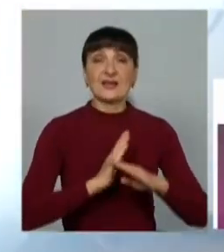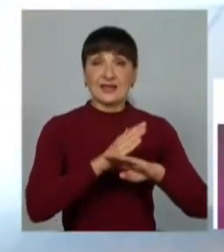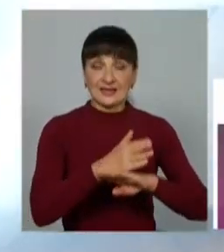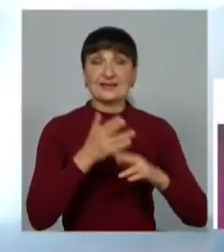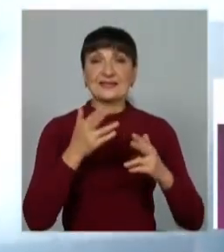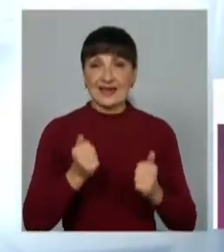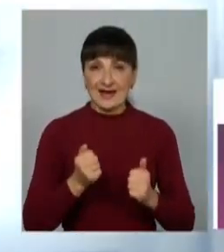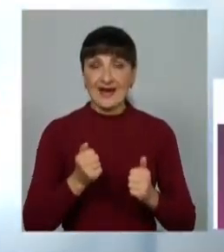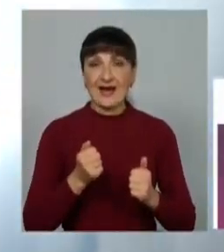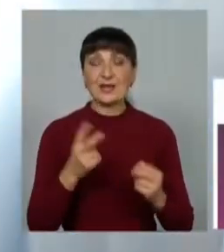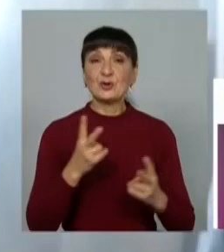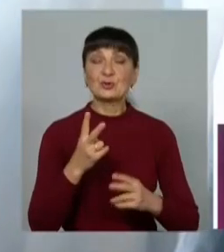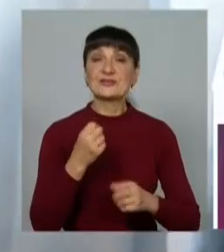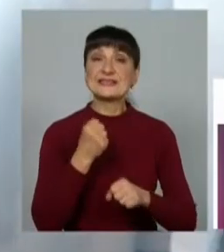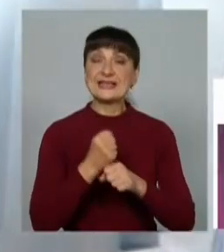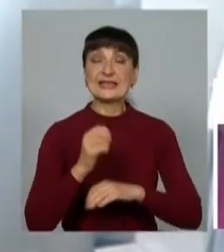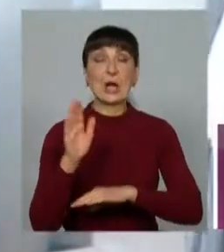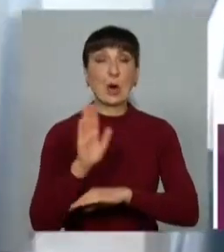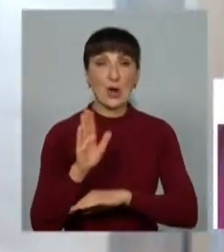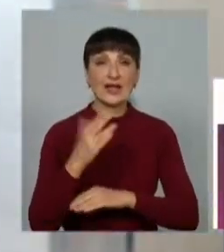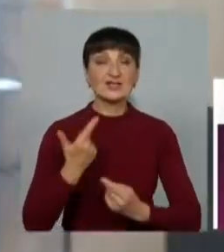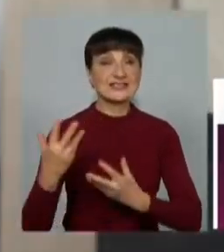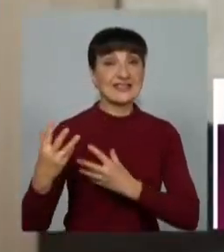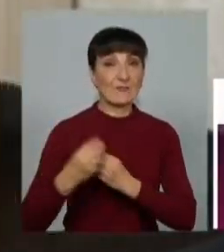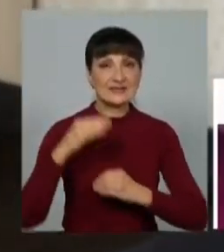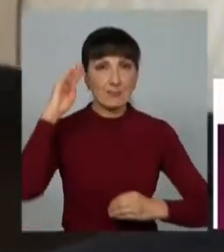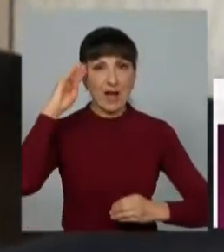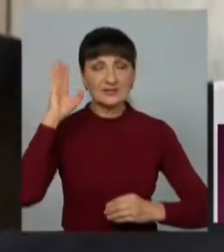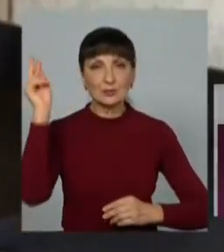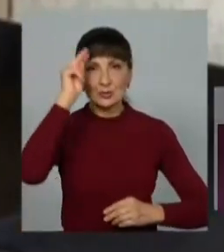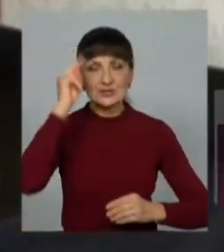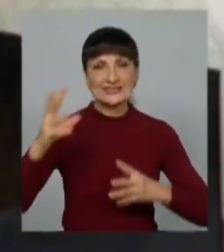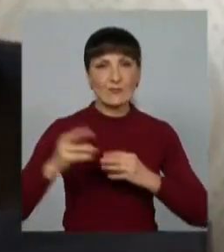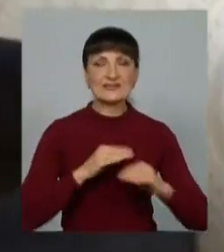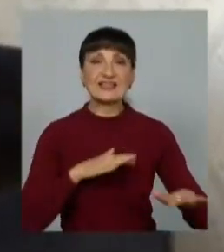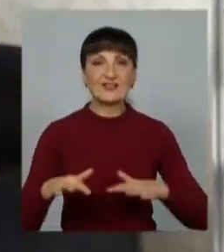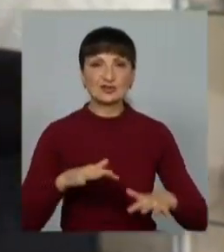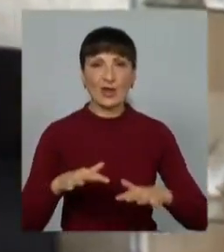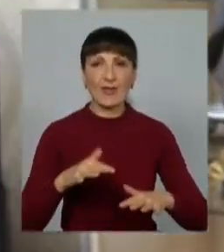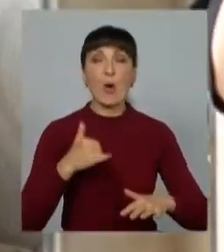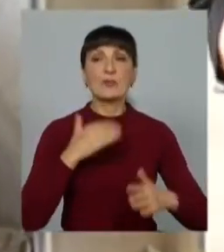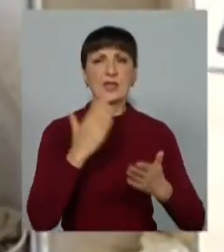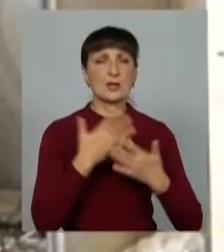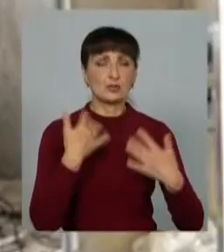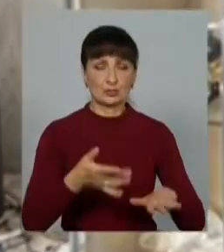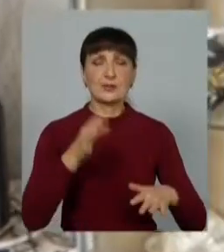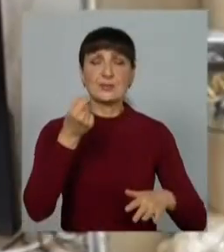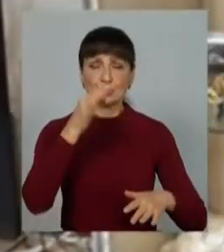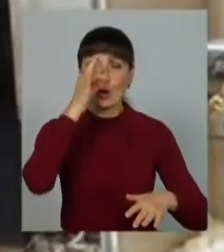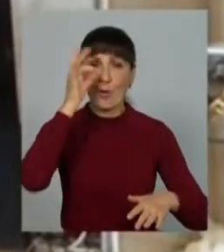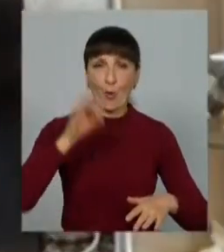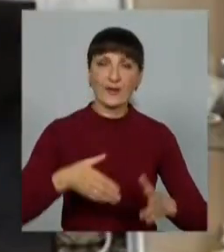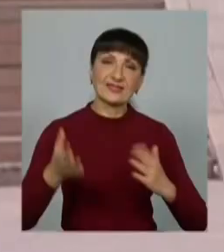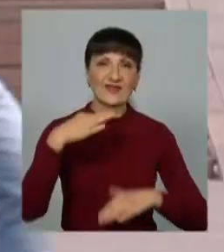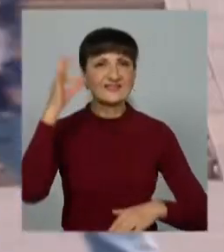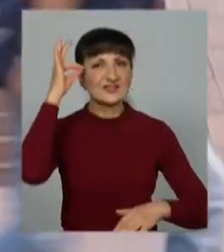мирового ТикТока и не снять ролик. Сейчас мы совместно с Yola House разучим совместные движения. Как вы знаете, у меня уже есть маленький опыт. Давайте вспомним, как